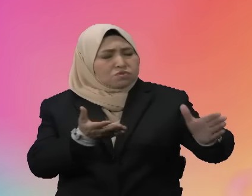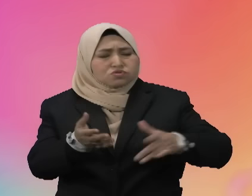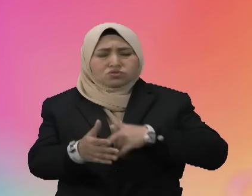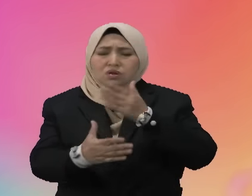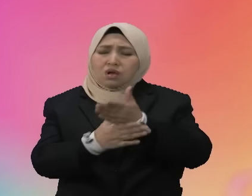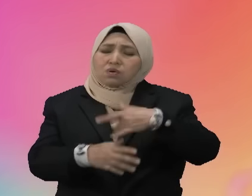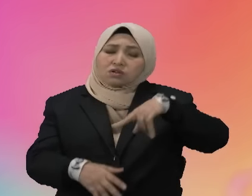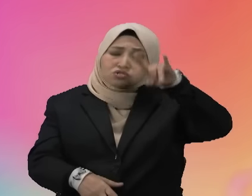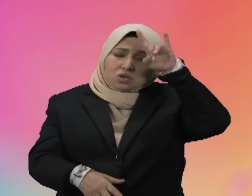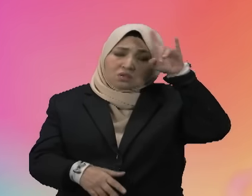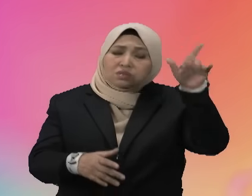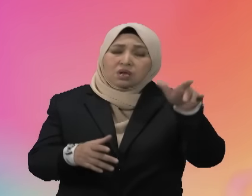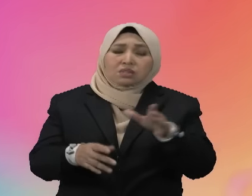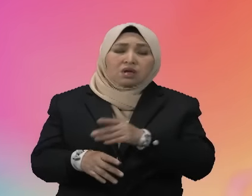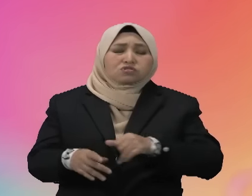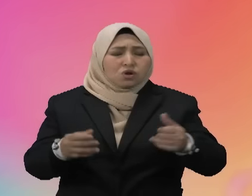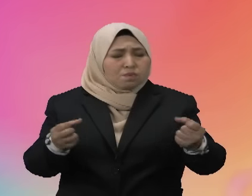وليربط على